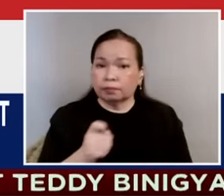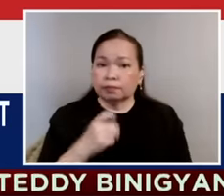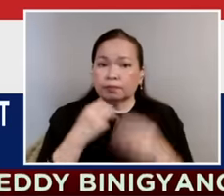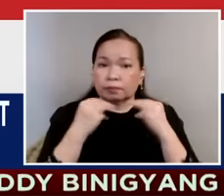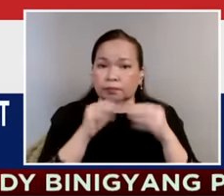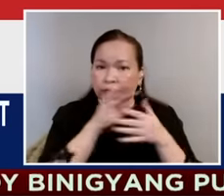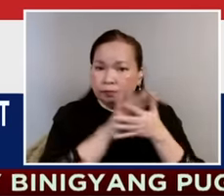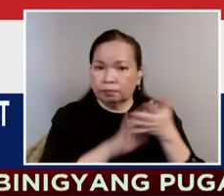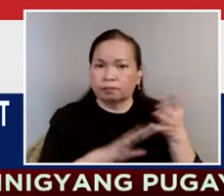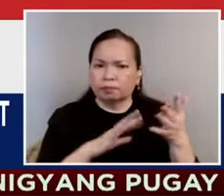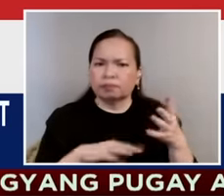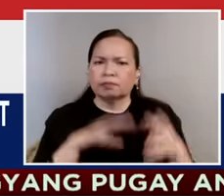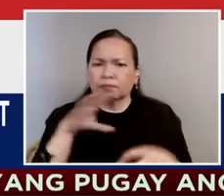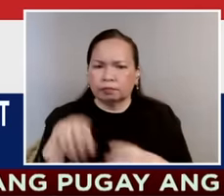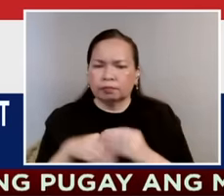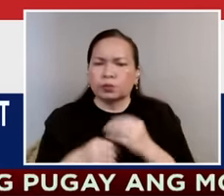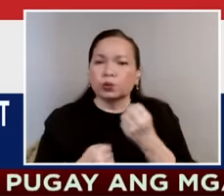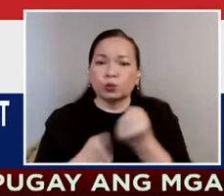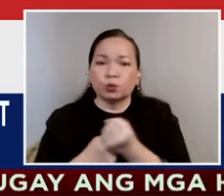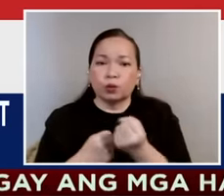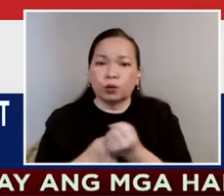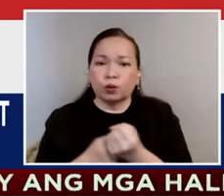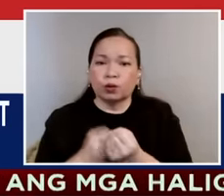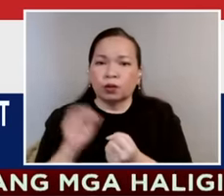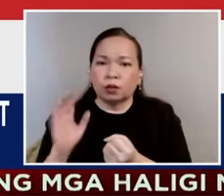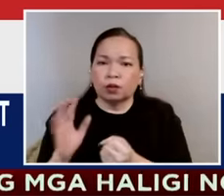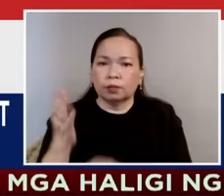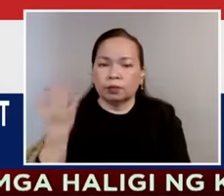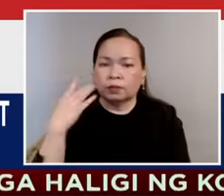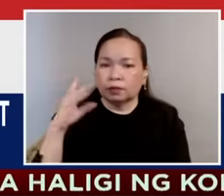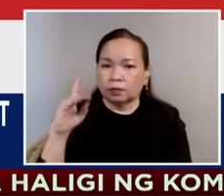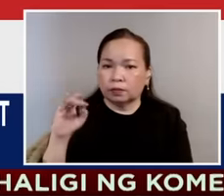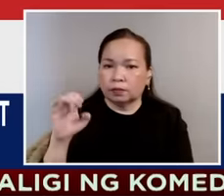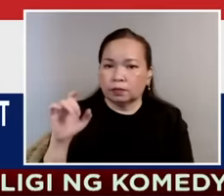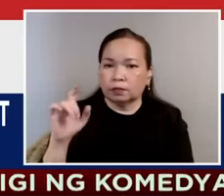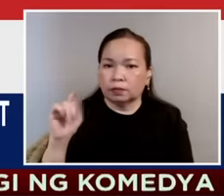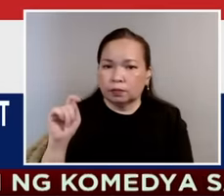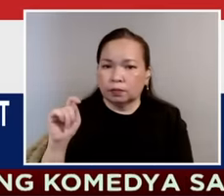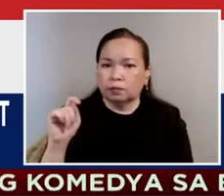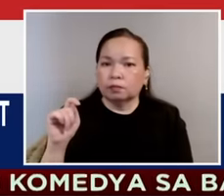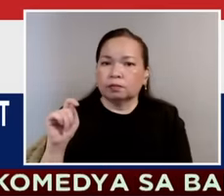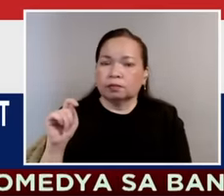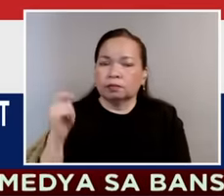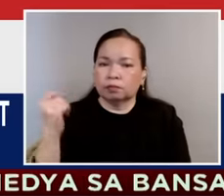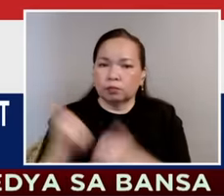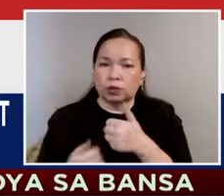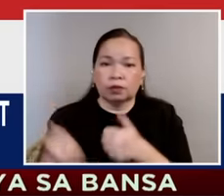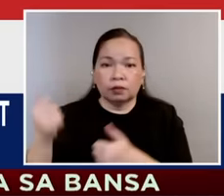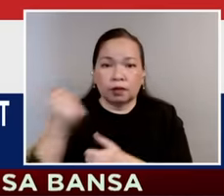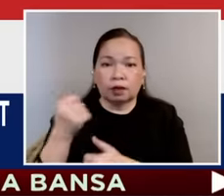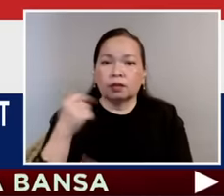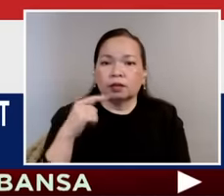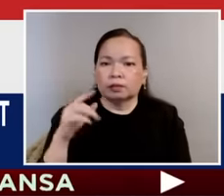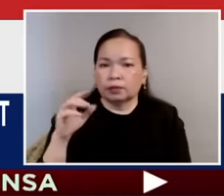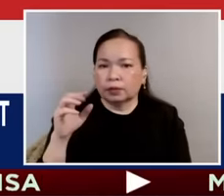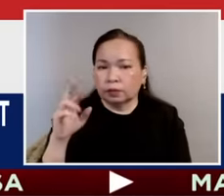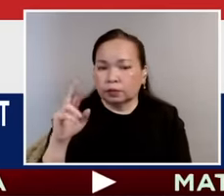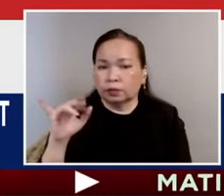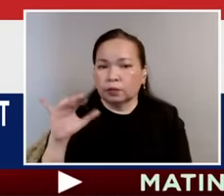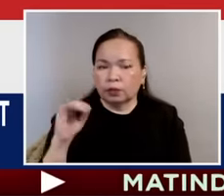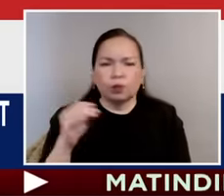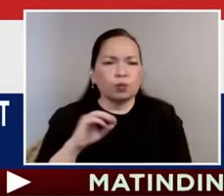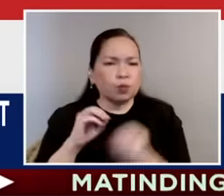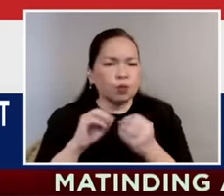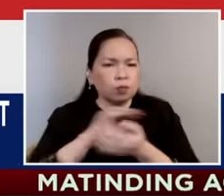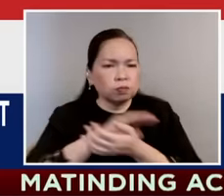ng pagsuporta sa krusada ni dating DICT Secretary Eliseo Rio para sa mas malinis at tapat na halalan sa mga susunod na